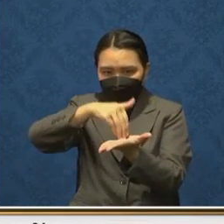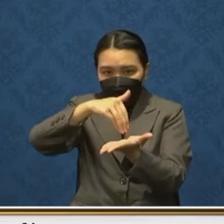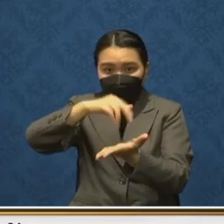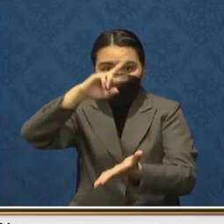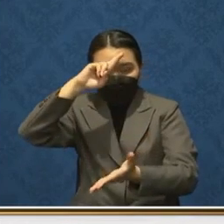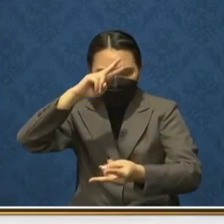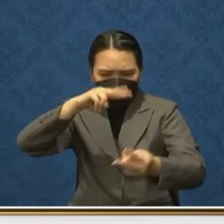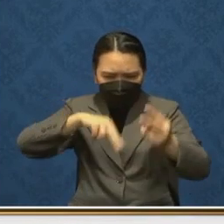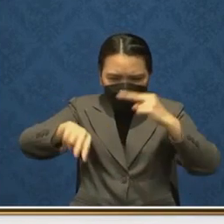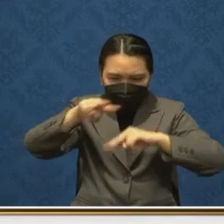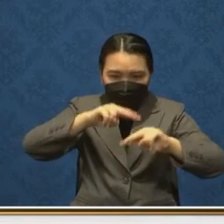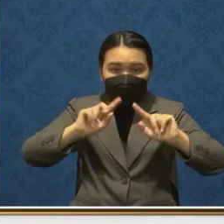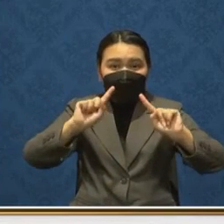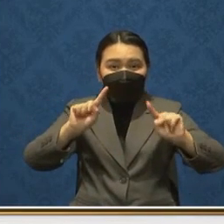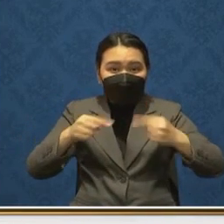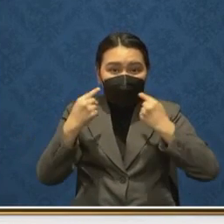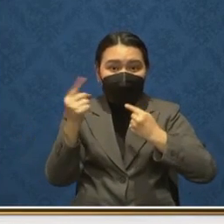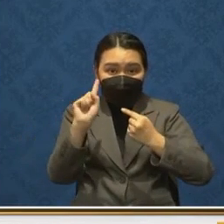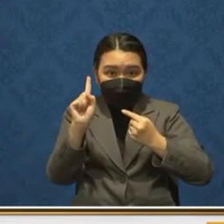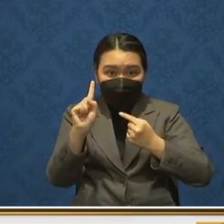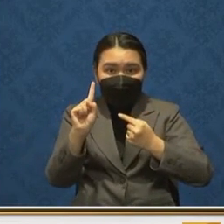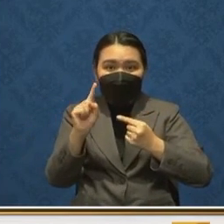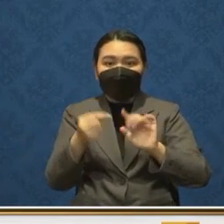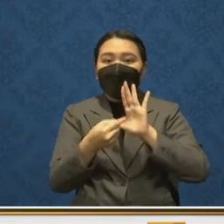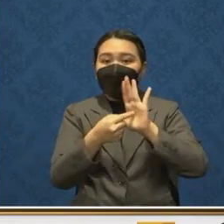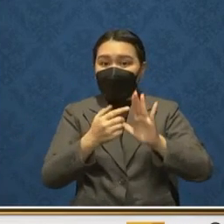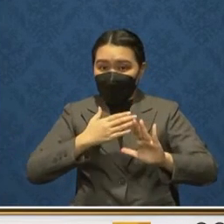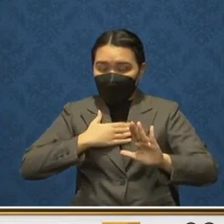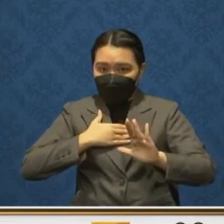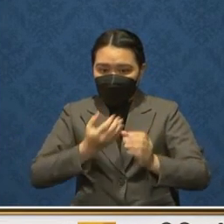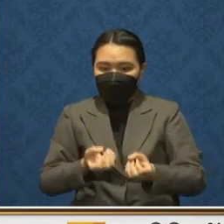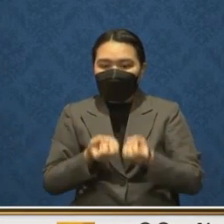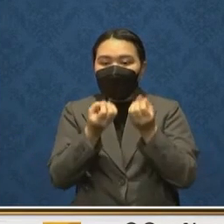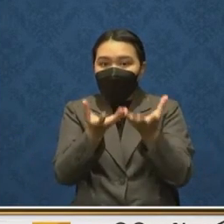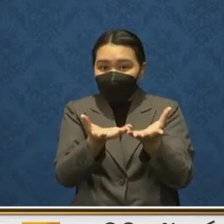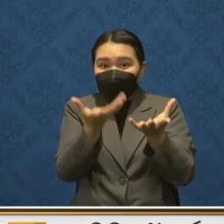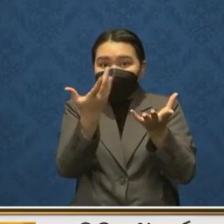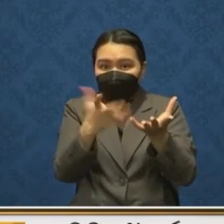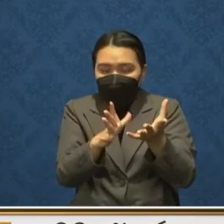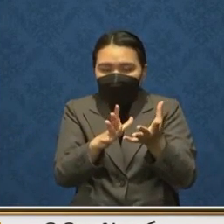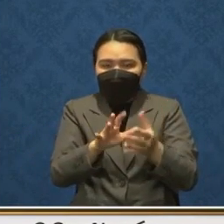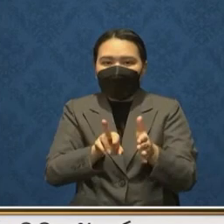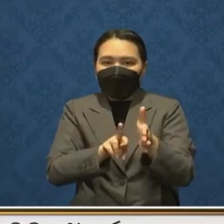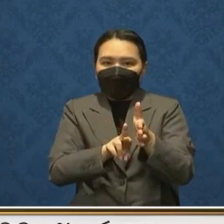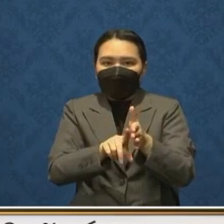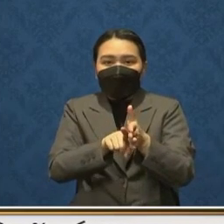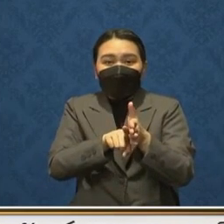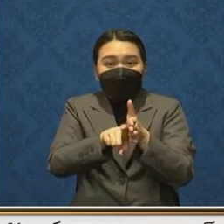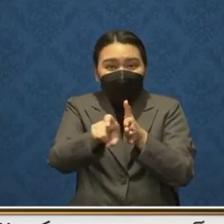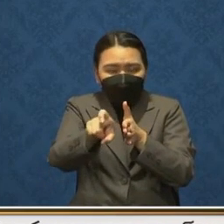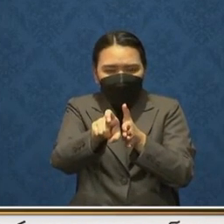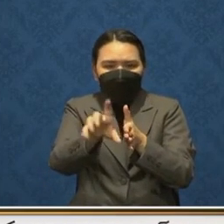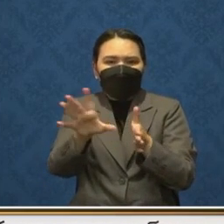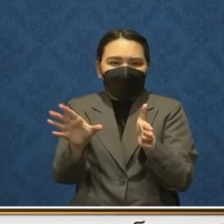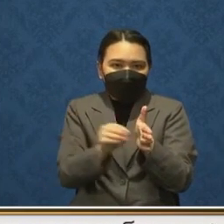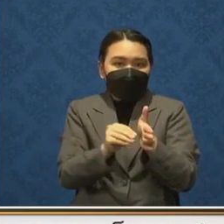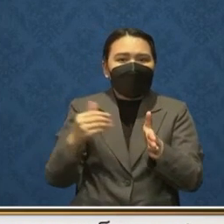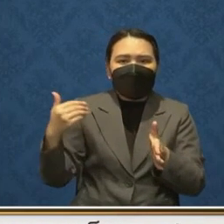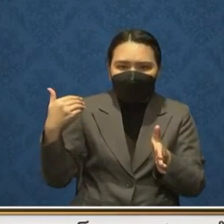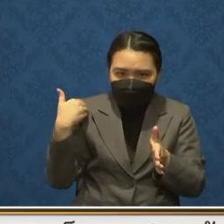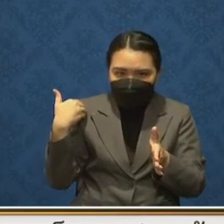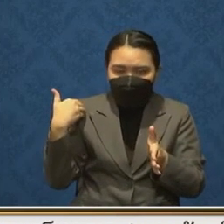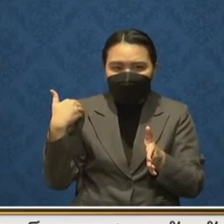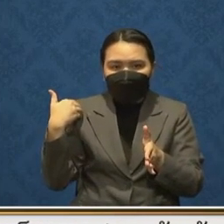อบผมมาว่า 3 ตัวอย่างที่ผมซ้อไปกิดเชื้อ เป็บวก เปบทศตี glor!